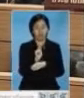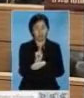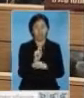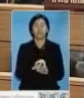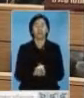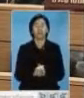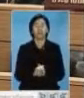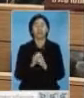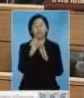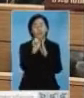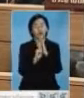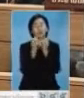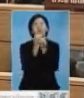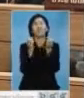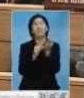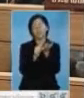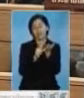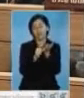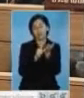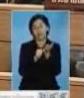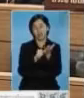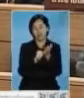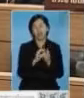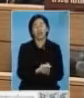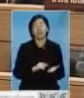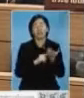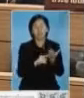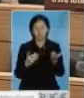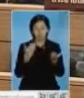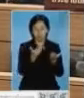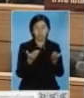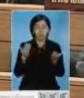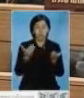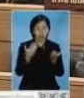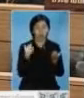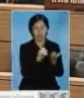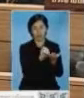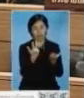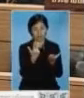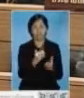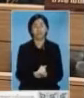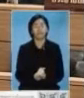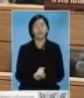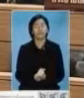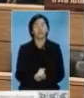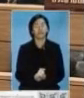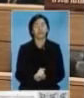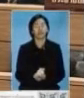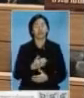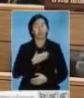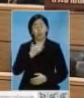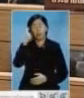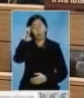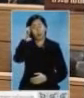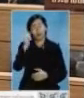ถึงเรื่องการแก้ไขรัฐธรรมนูญที่นำเสนอมา3ฉบับครั้งนี้ผมไม่แน่ใจนะครับการที่ท่